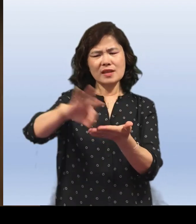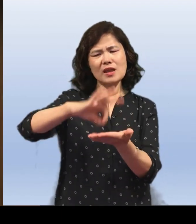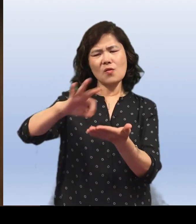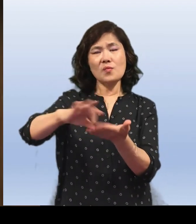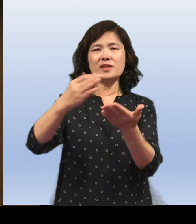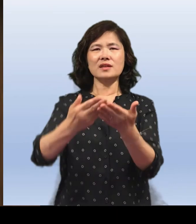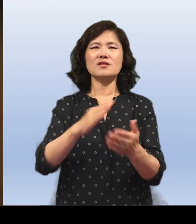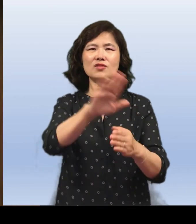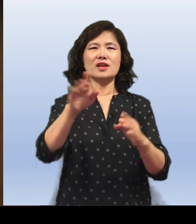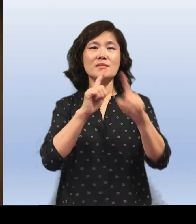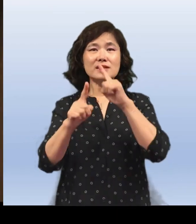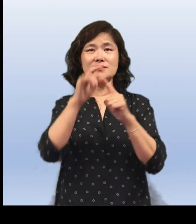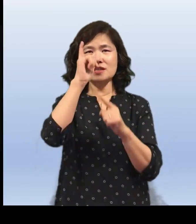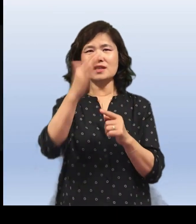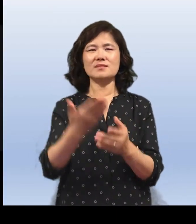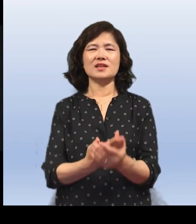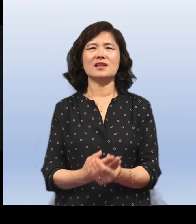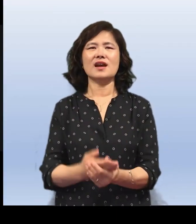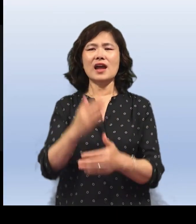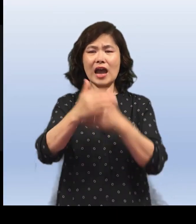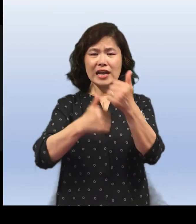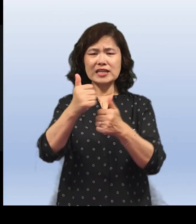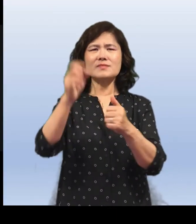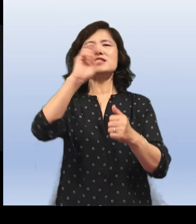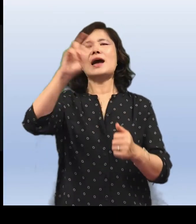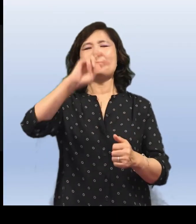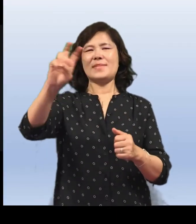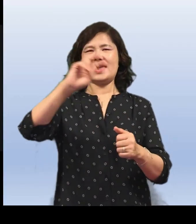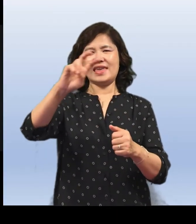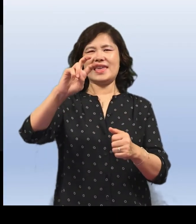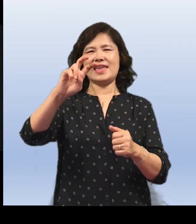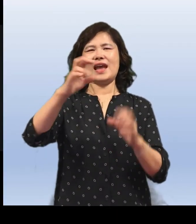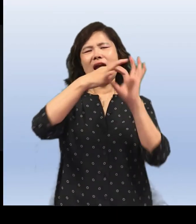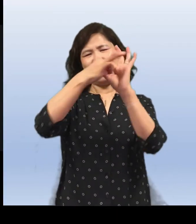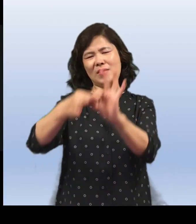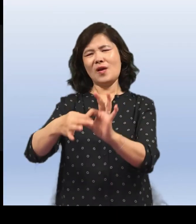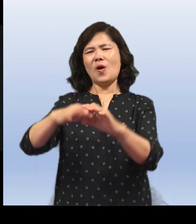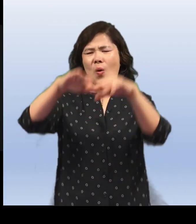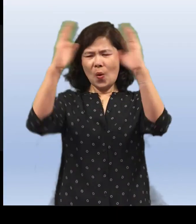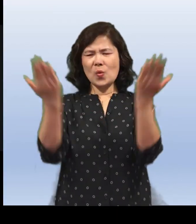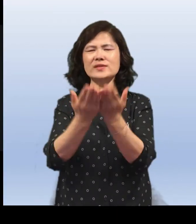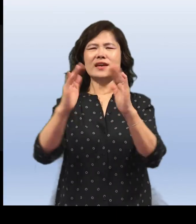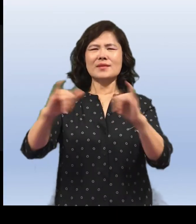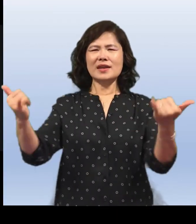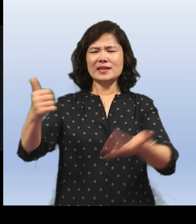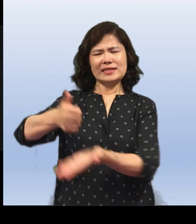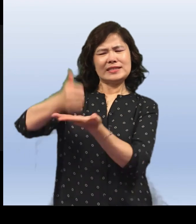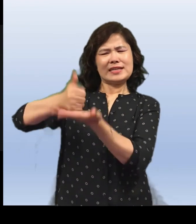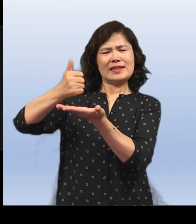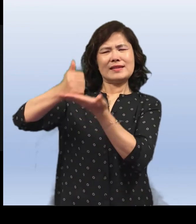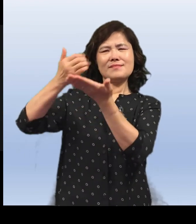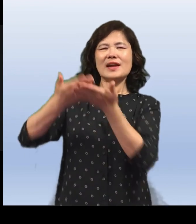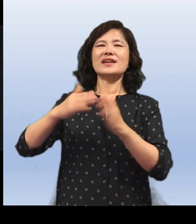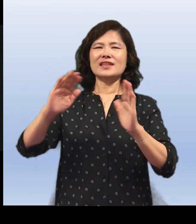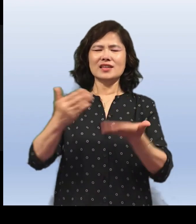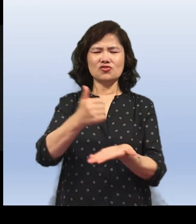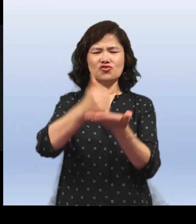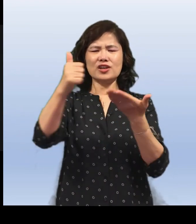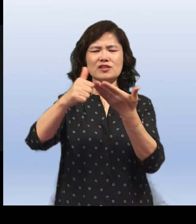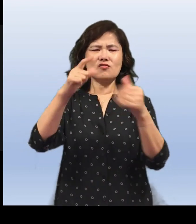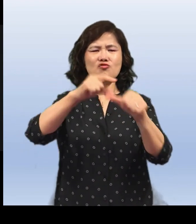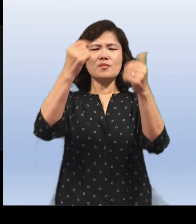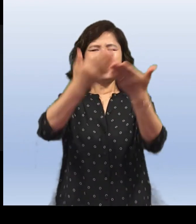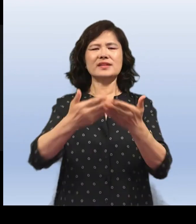우리에게 말씀하고 있습니다. 하나님을 찬미하며 또 온 백성에게 칭송을 받으니 주께서